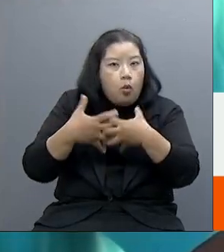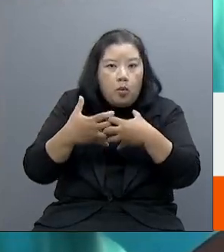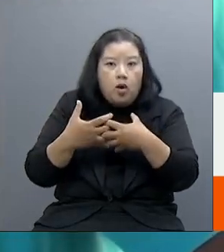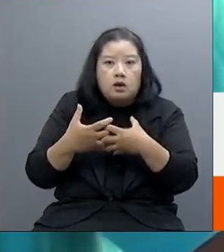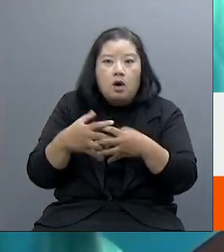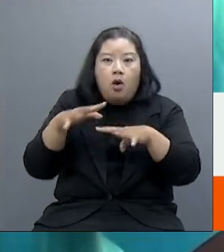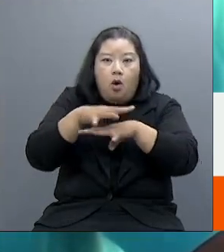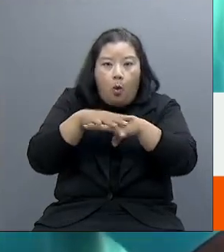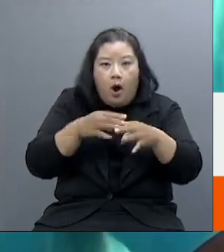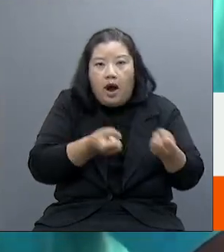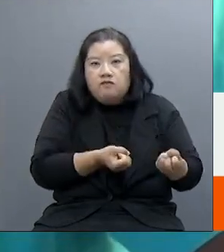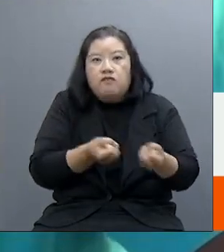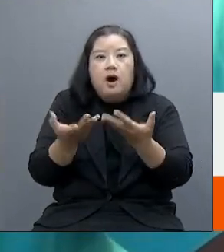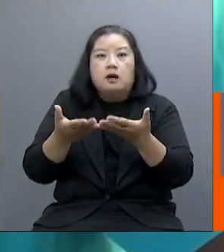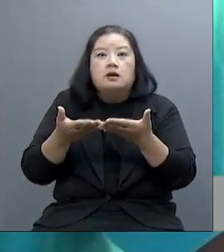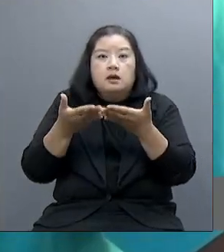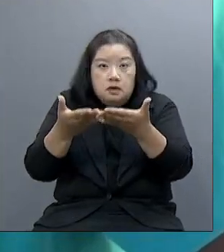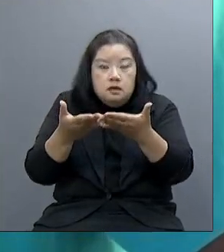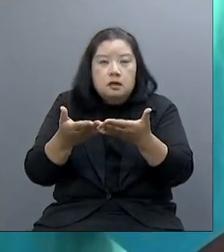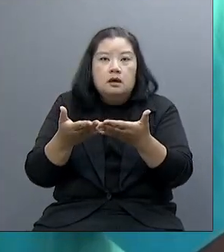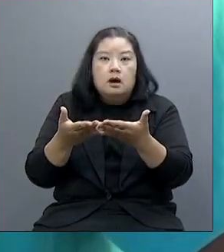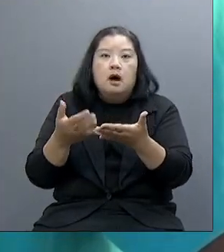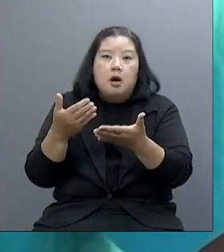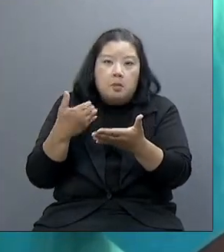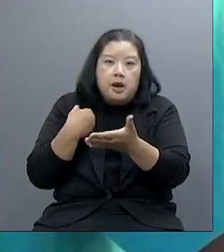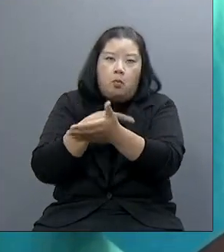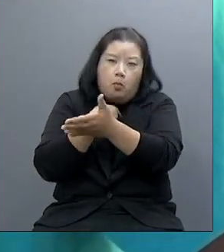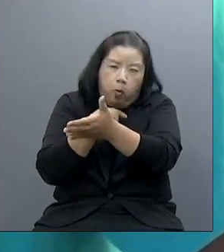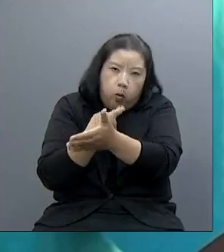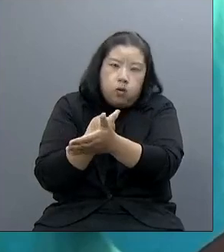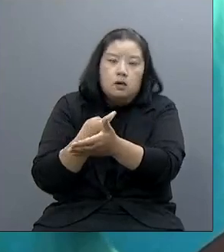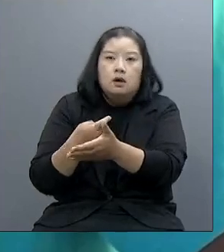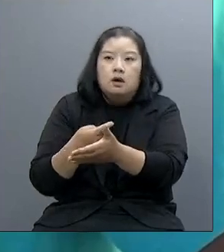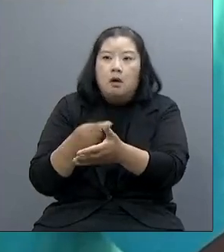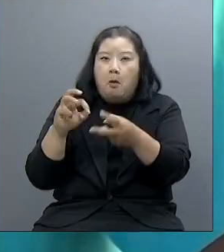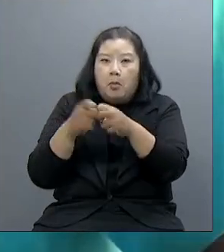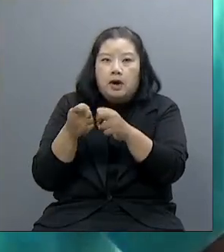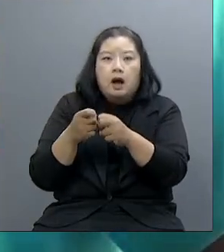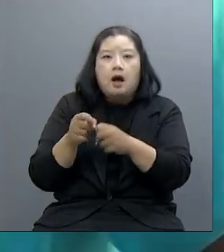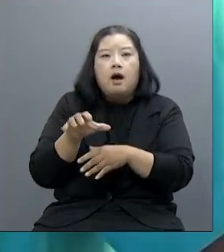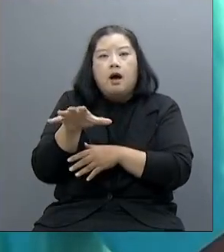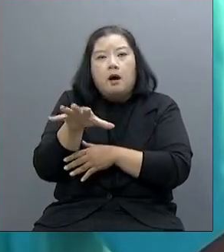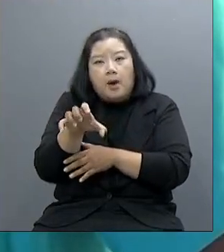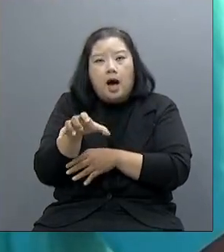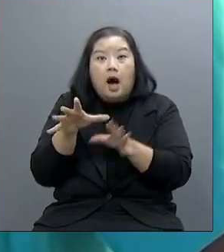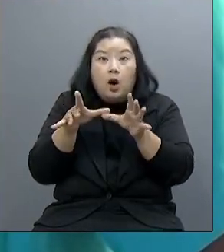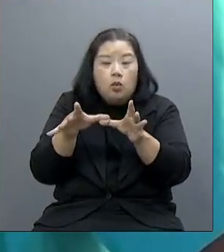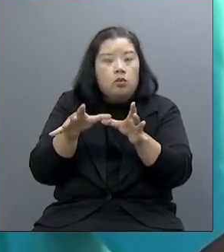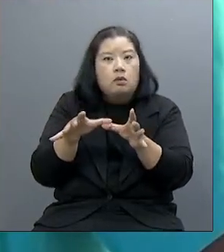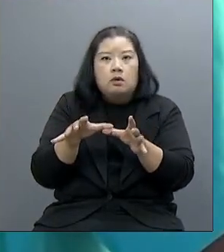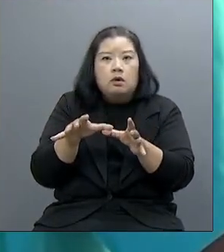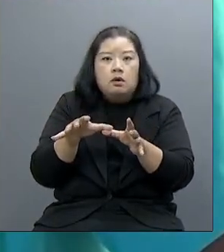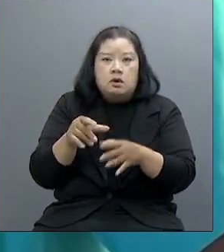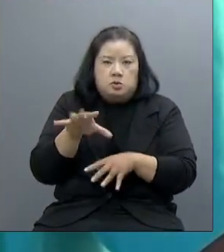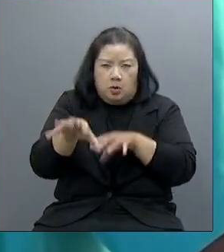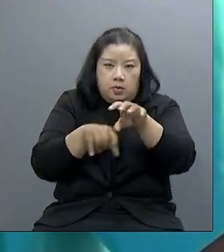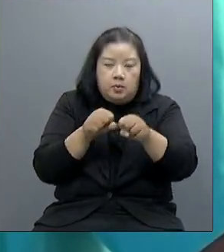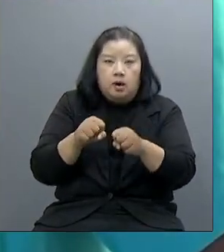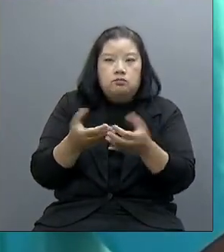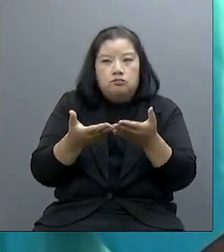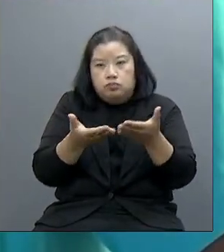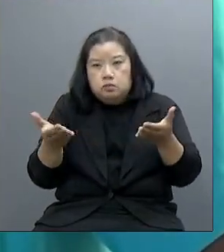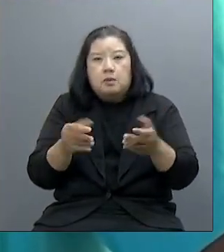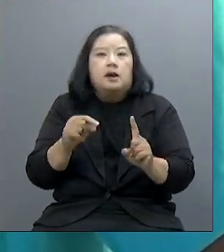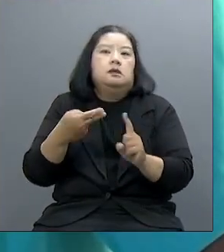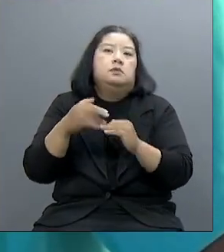างอวนลากเรือปั่นไฟตัวทำลายพันธุ์น้ำไว้อ่อนเนี่ยจะถูกปล่อยออกมาเป็นหมื่นหมื่นลำเลยฉะนั้นสิ่งที่พี่น้